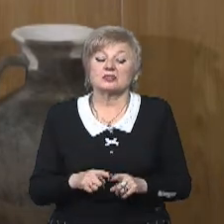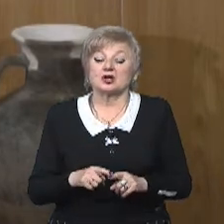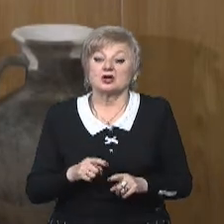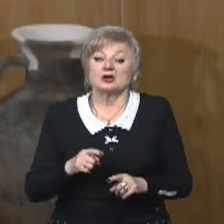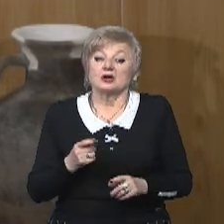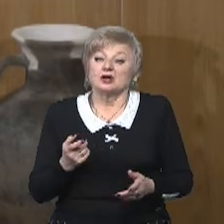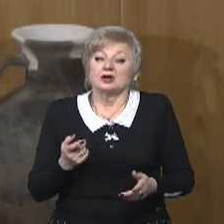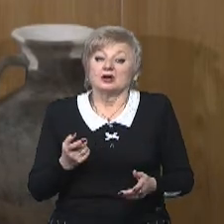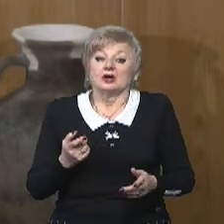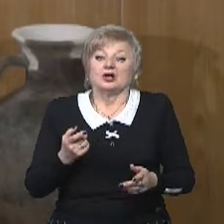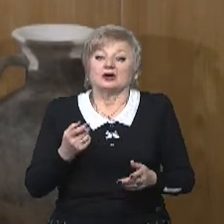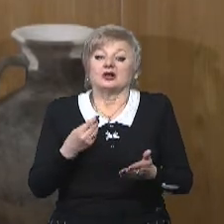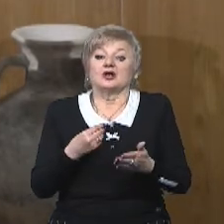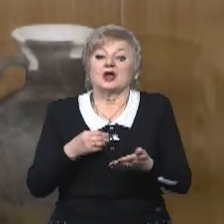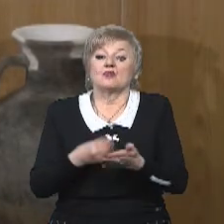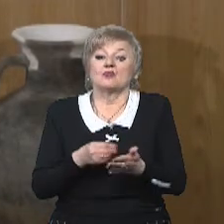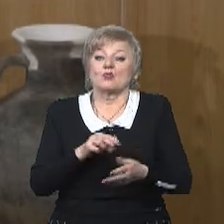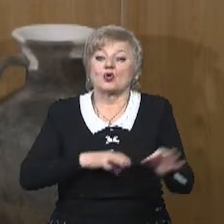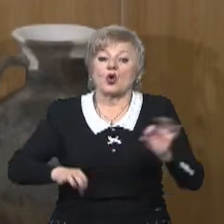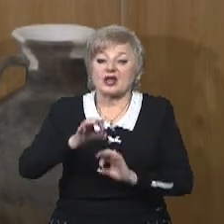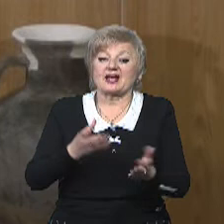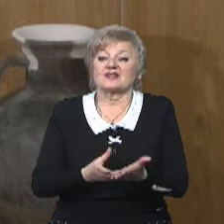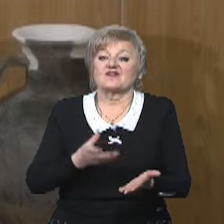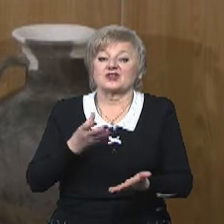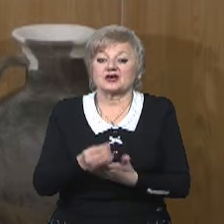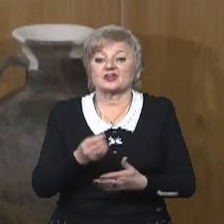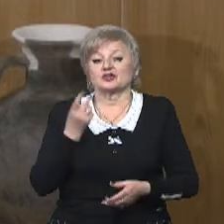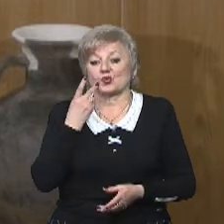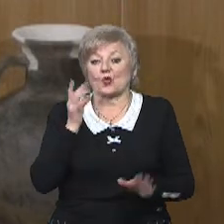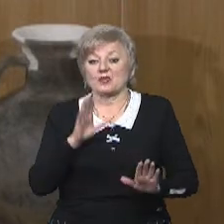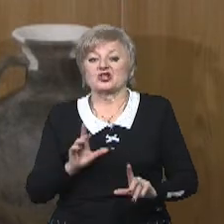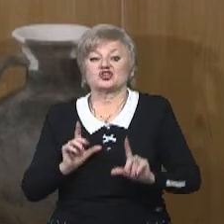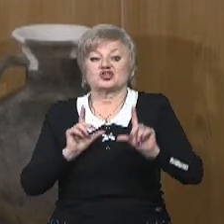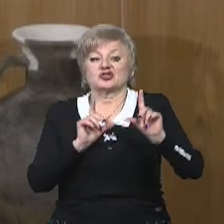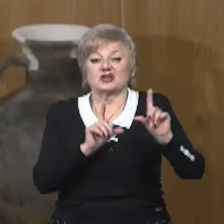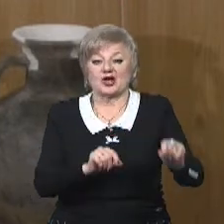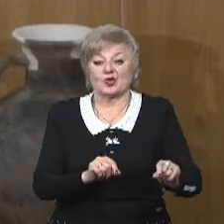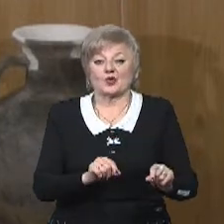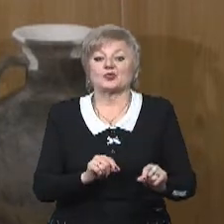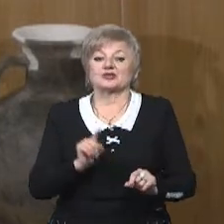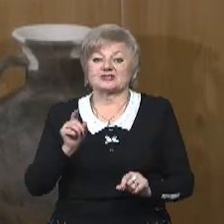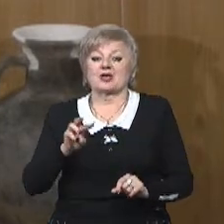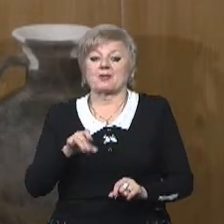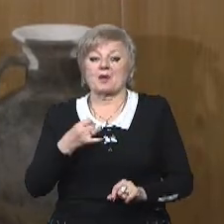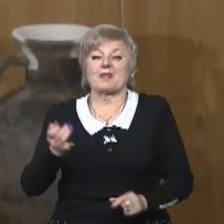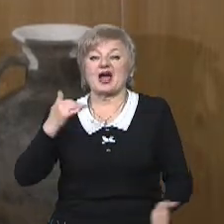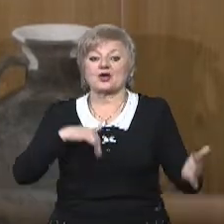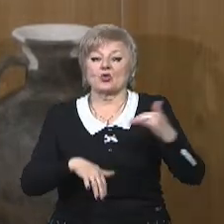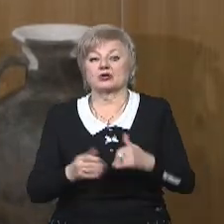що ректор історик і чомусь, звичайно, їде тільки на Мамай-гору мінімум